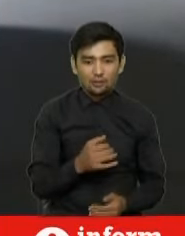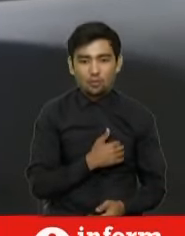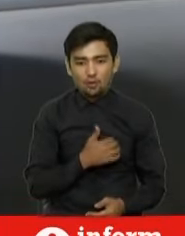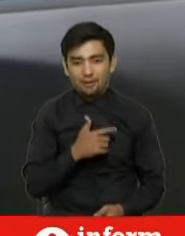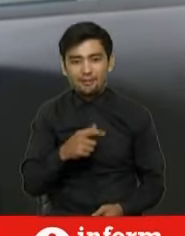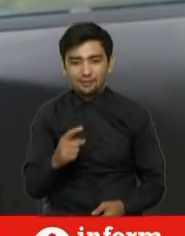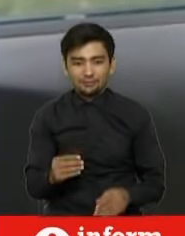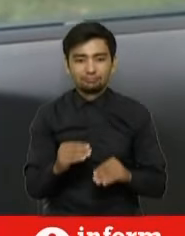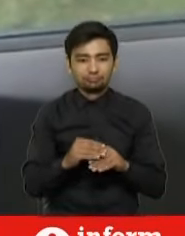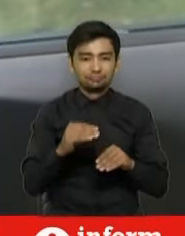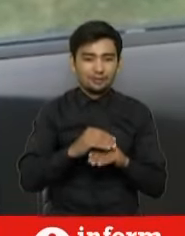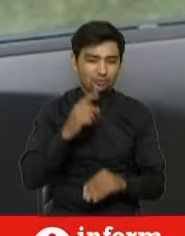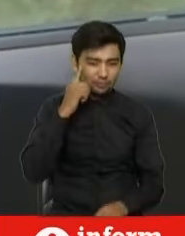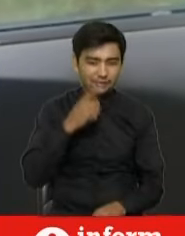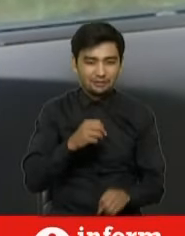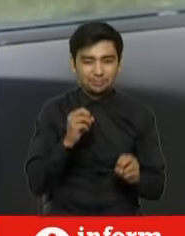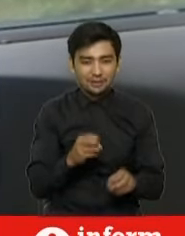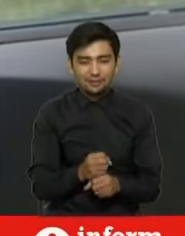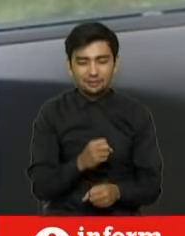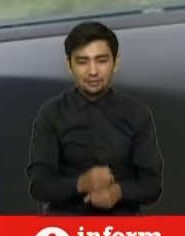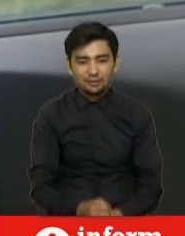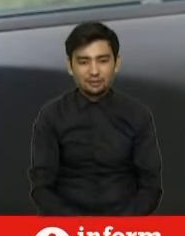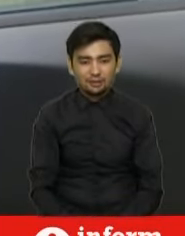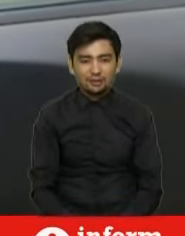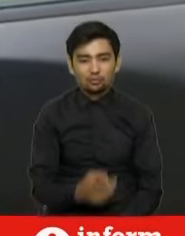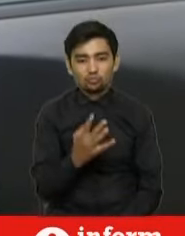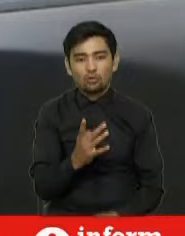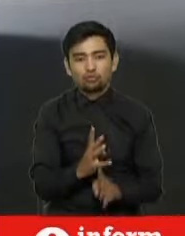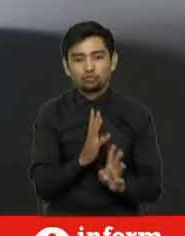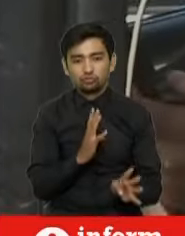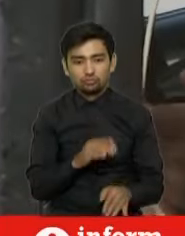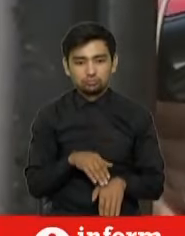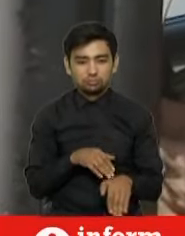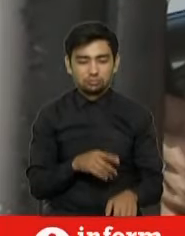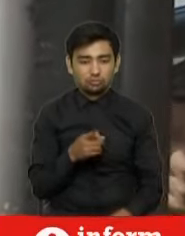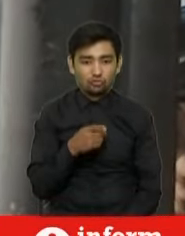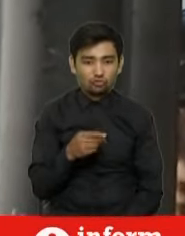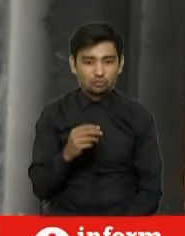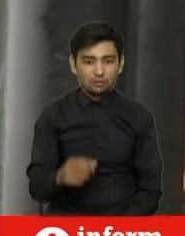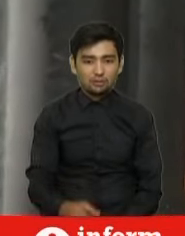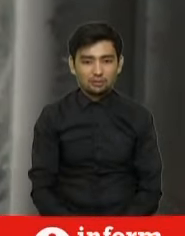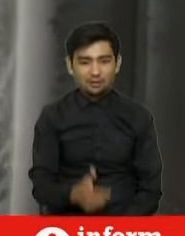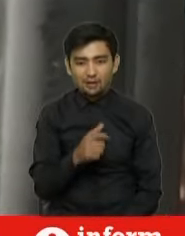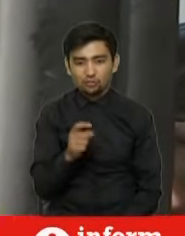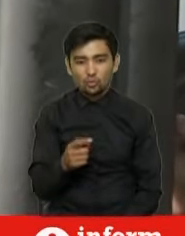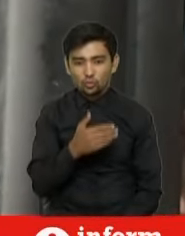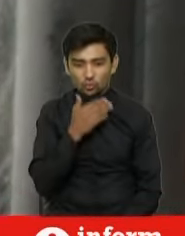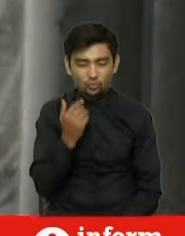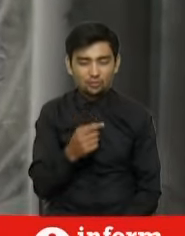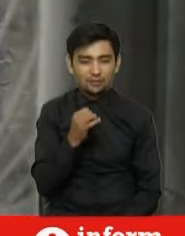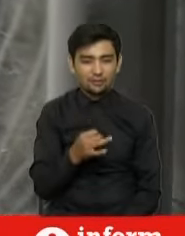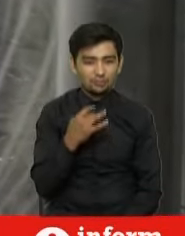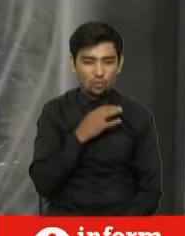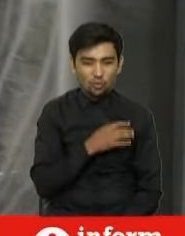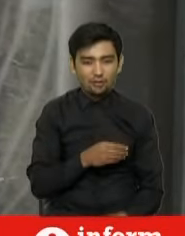поднять. Вот для этого, может быть, и делают. Вы со скольки стоите? Сколько ждете? Час уже. Газжух, я. Да, газа нет. На